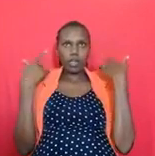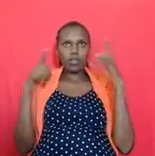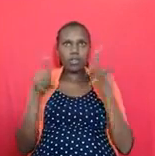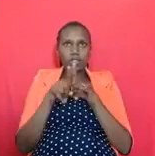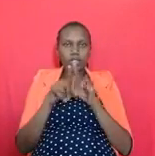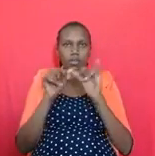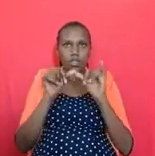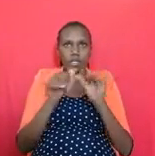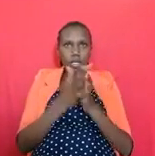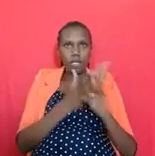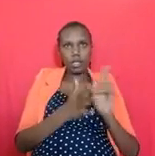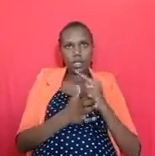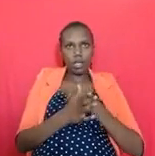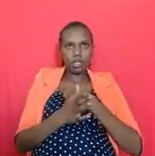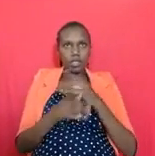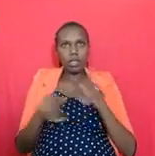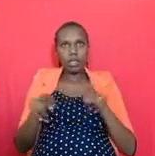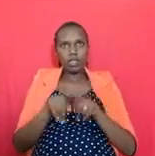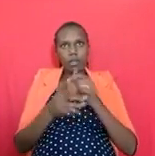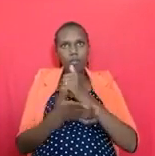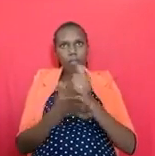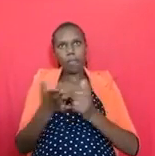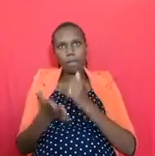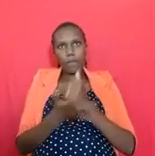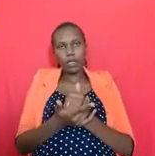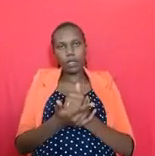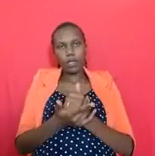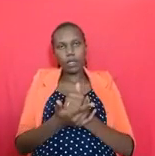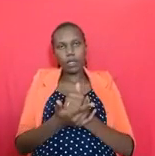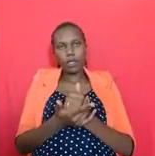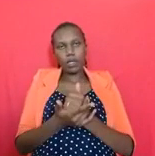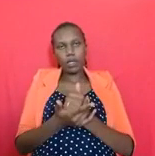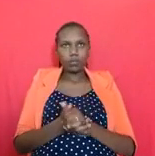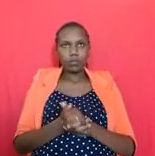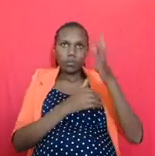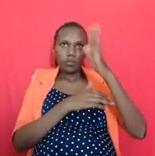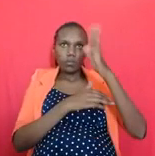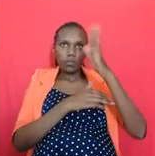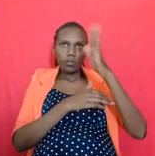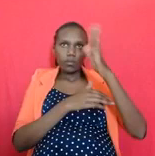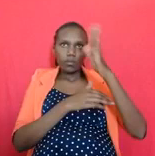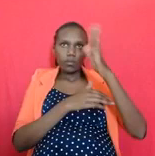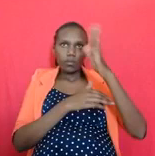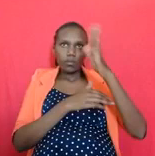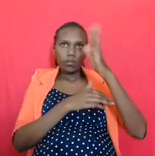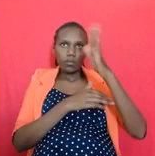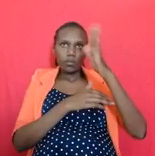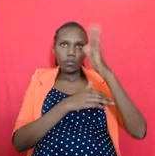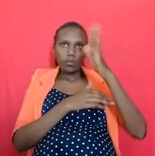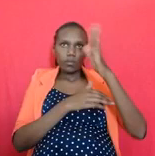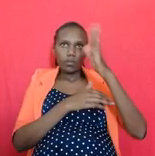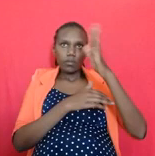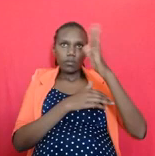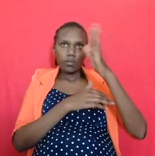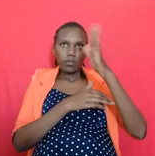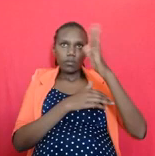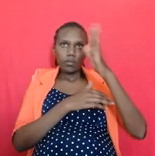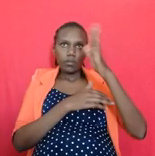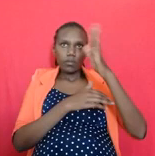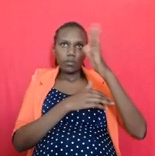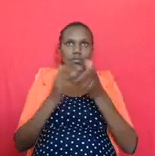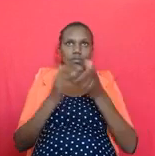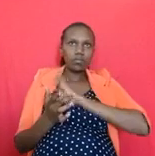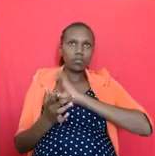onake atũre thĩinĩ witũ o taguo ngai mwene hinya wothe ithe witũ wa igũrũ nawe wahenire mũrũ waku wa